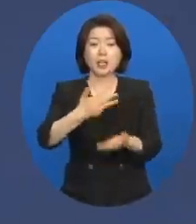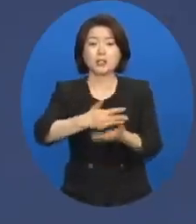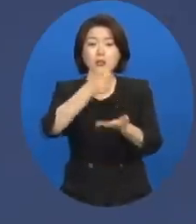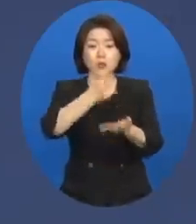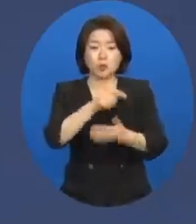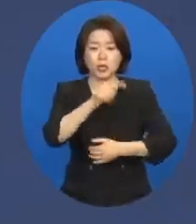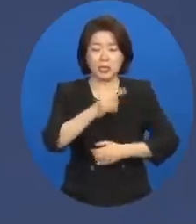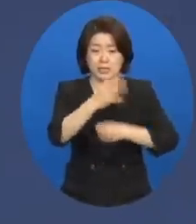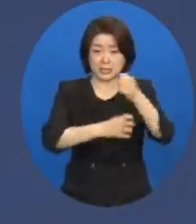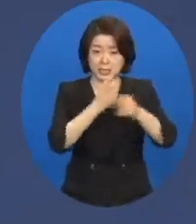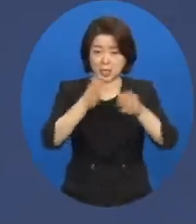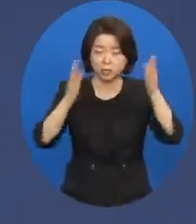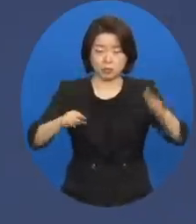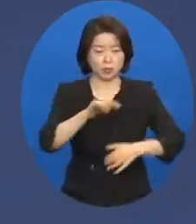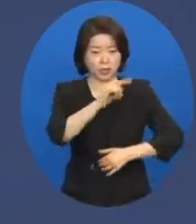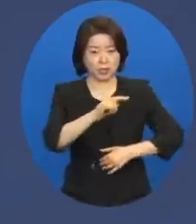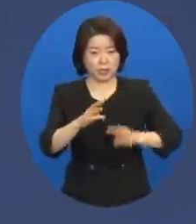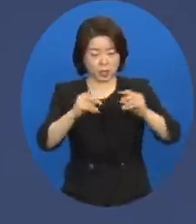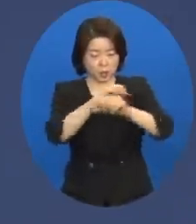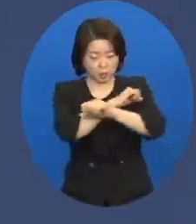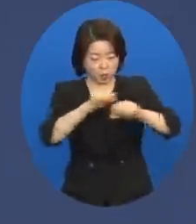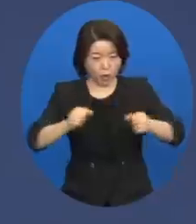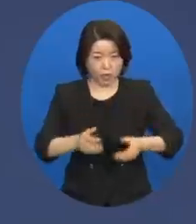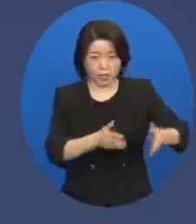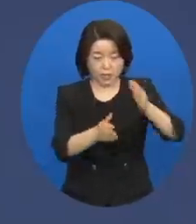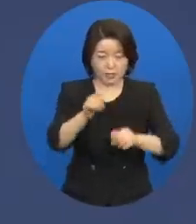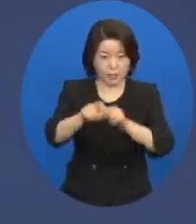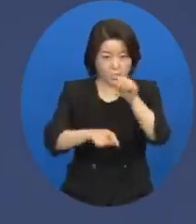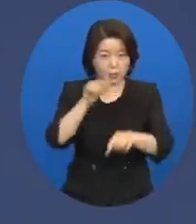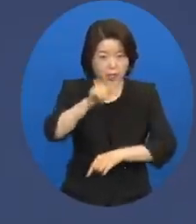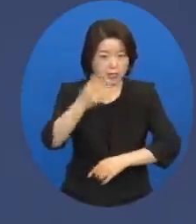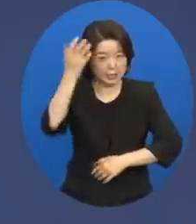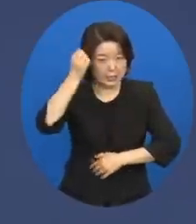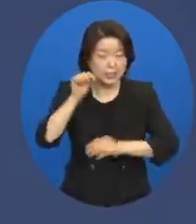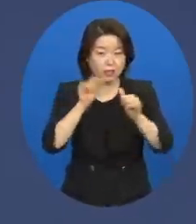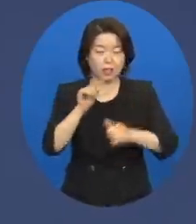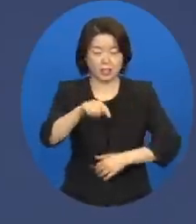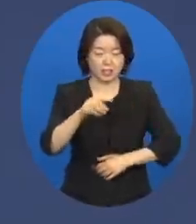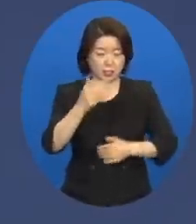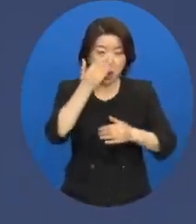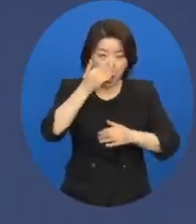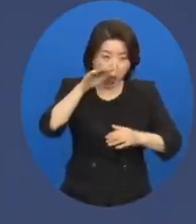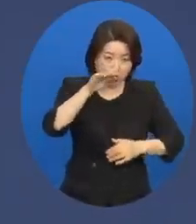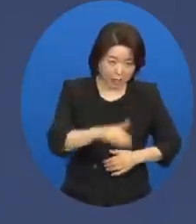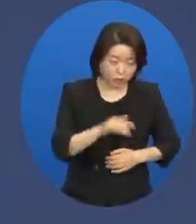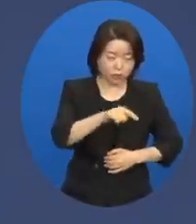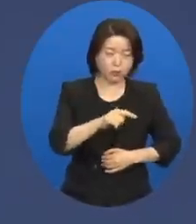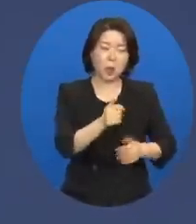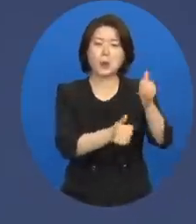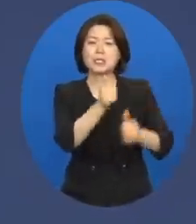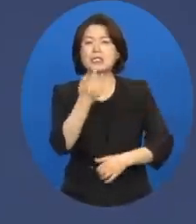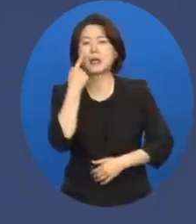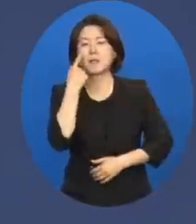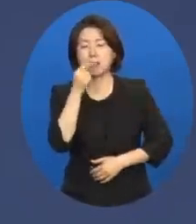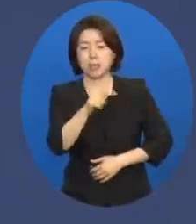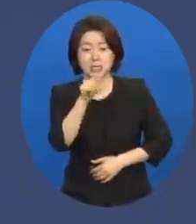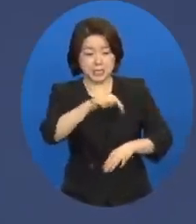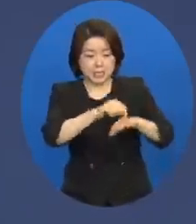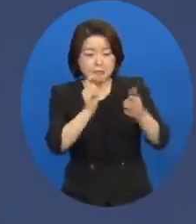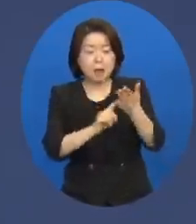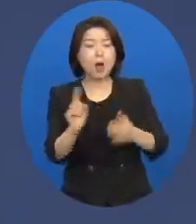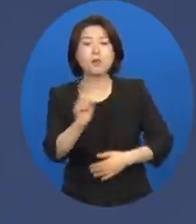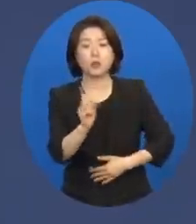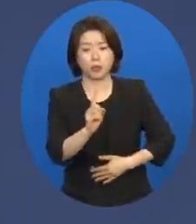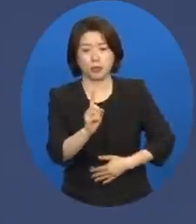이 40년 동안에 내게 광야길을 걷게 하신 것을 기억하라. 이는 너를 낮추시며 너를 시험하사 내 마음이 어떠한지, 여기